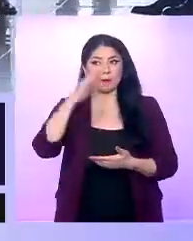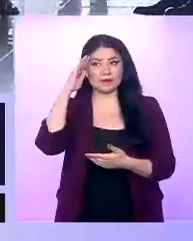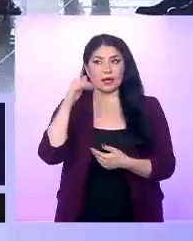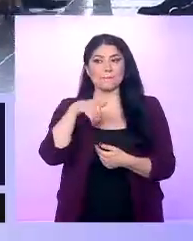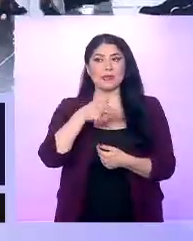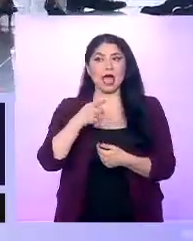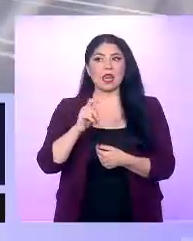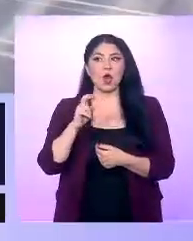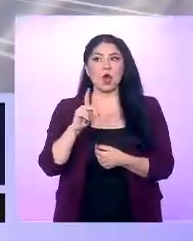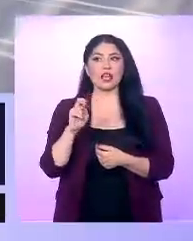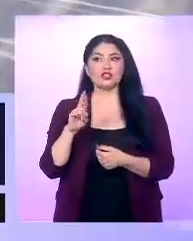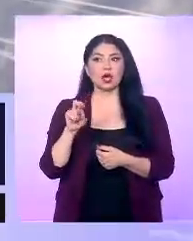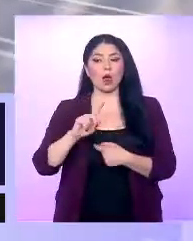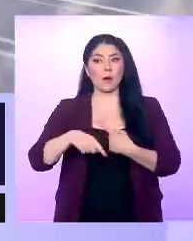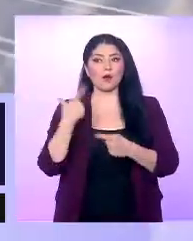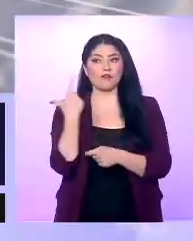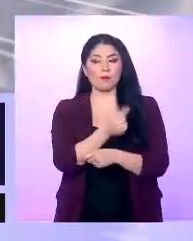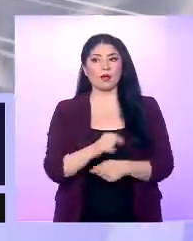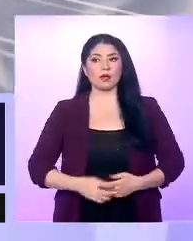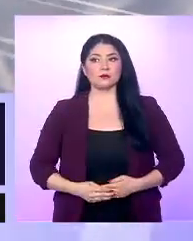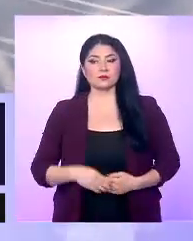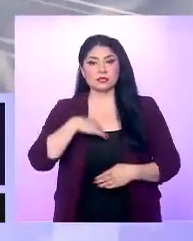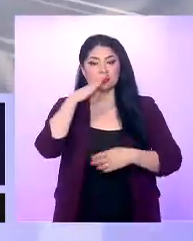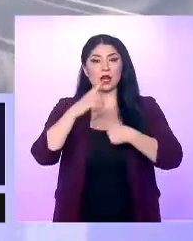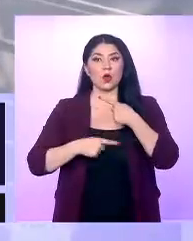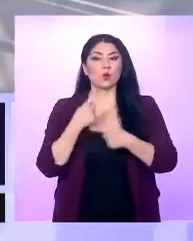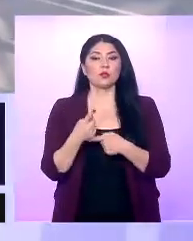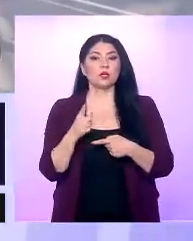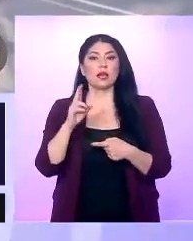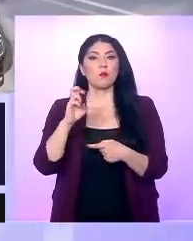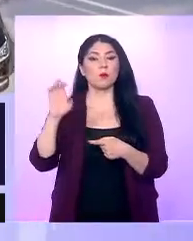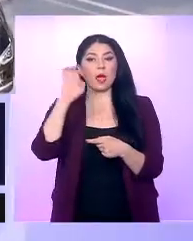de la Mihail Cogălnicianu, apoi va pleca zilele următoare în